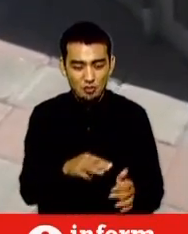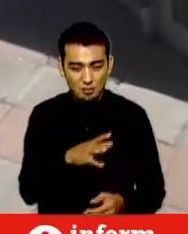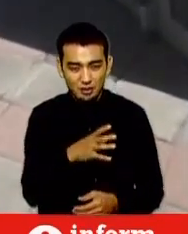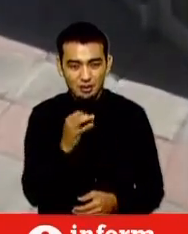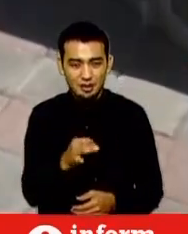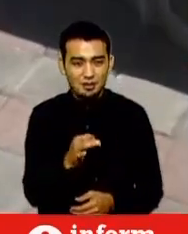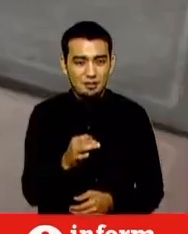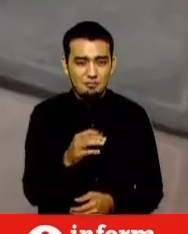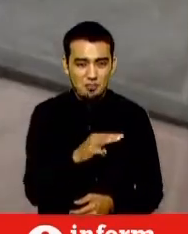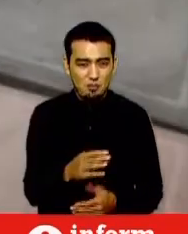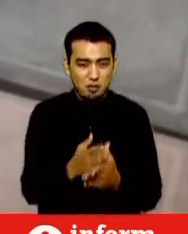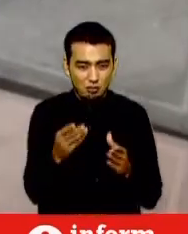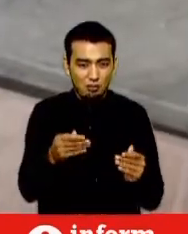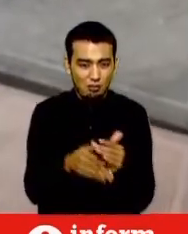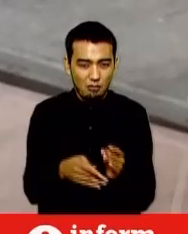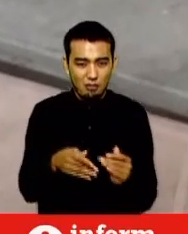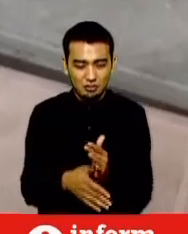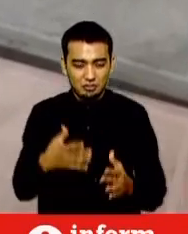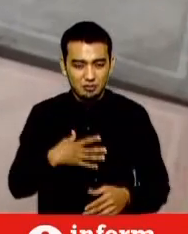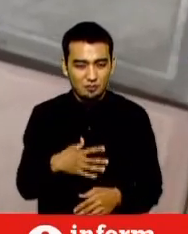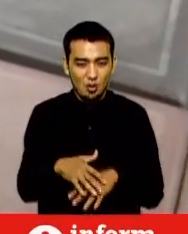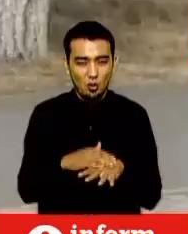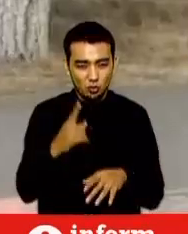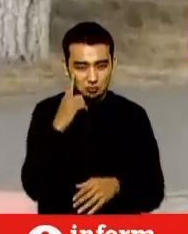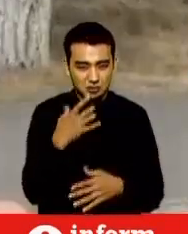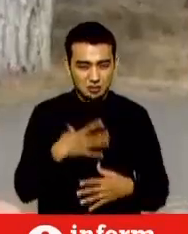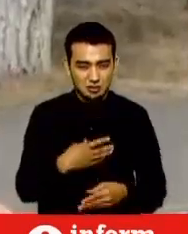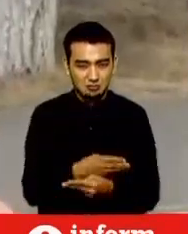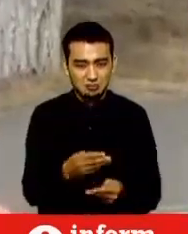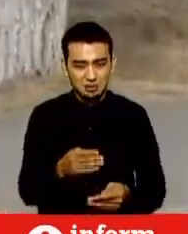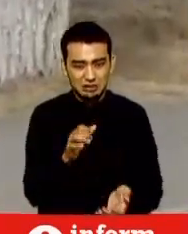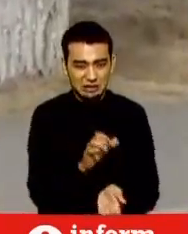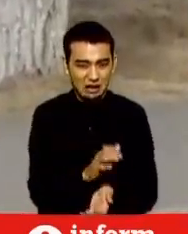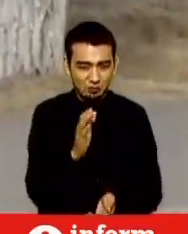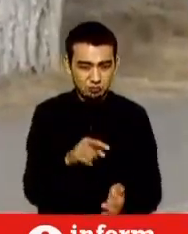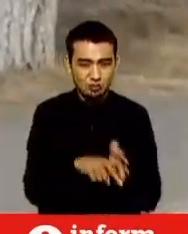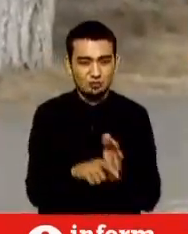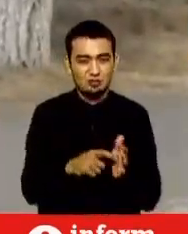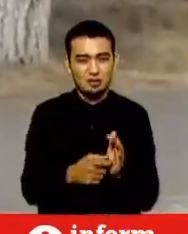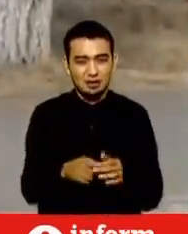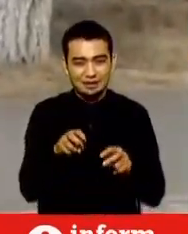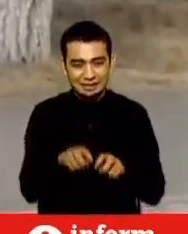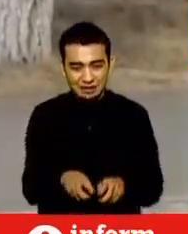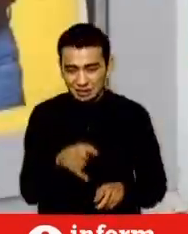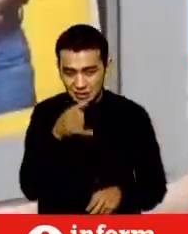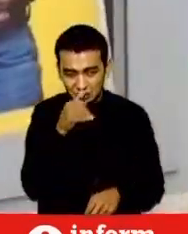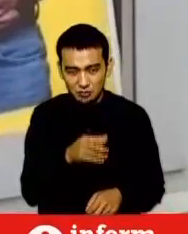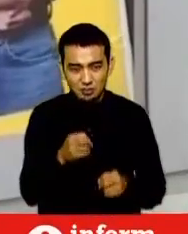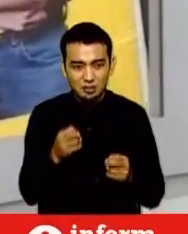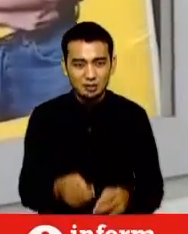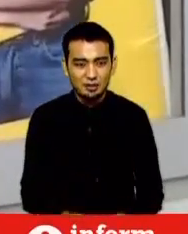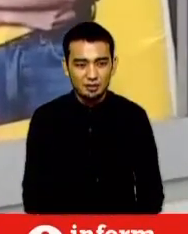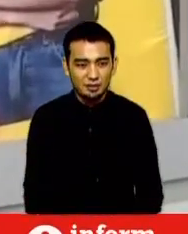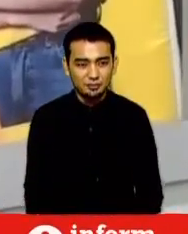оған миллиондап қаржы жұмсаудың қажеті жоқ деп есептейді. Қыр болады ғой постоянно ішінде. Отыруға невозможно ғой. Бір